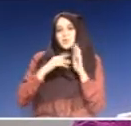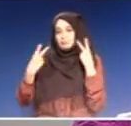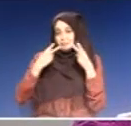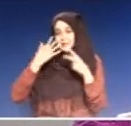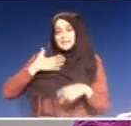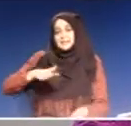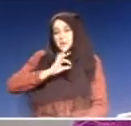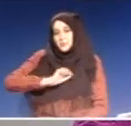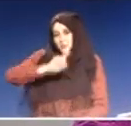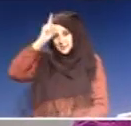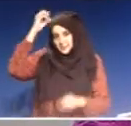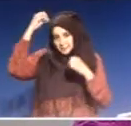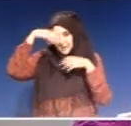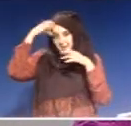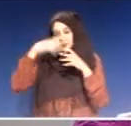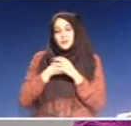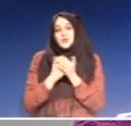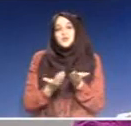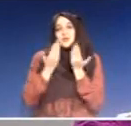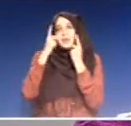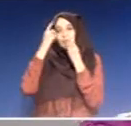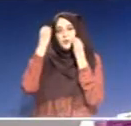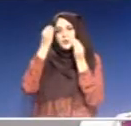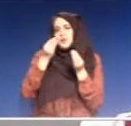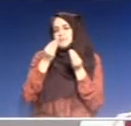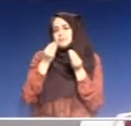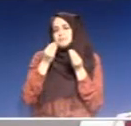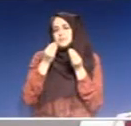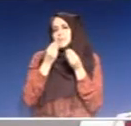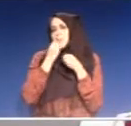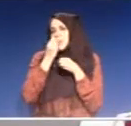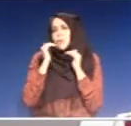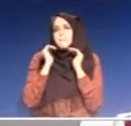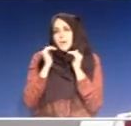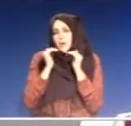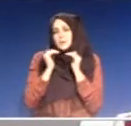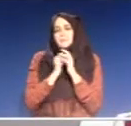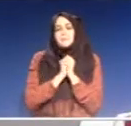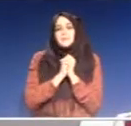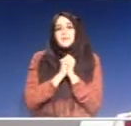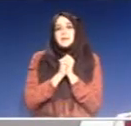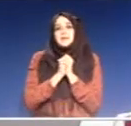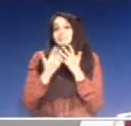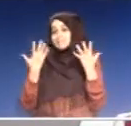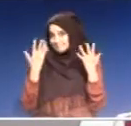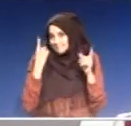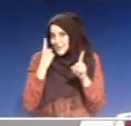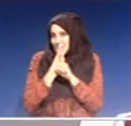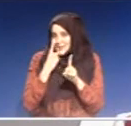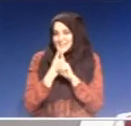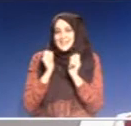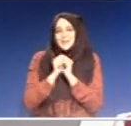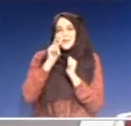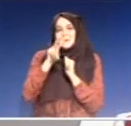وبركاته، أسعد الله أيامكم وأوقاتكم بكل خير. ها نحن نلتقي بكم في برنامجكم